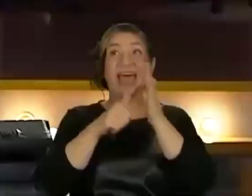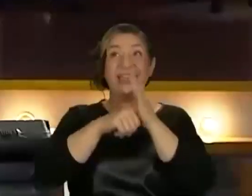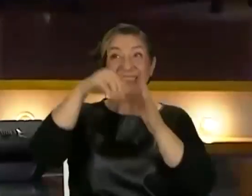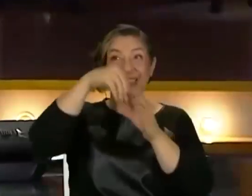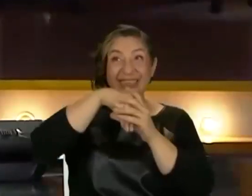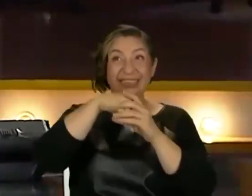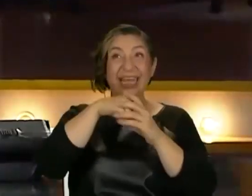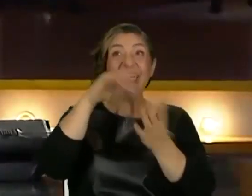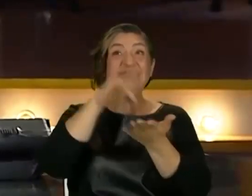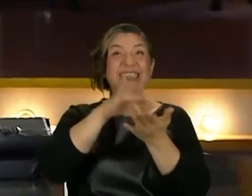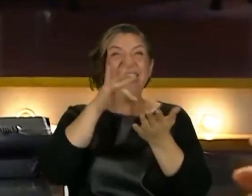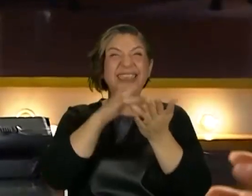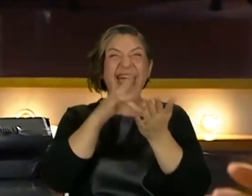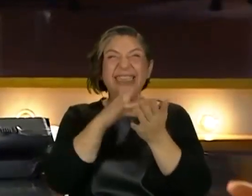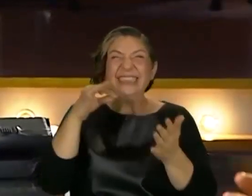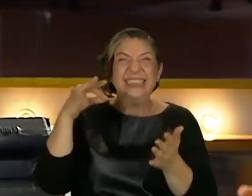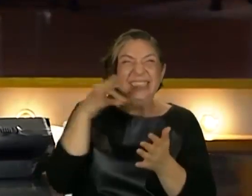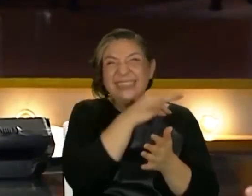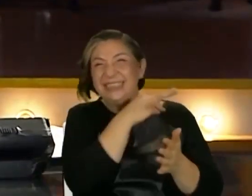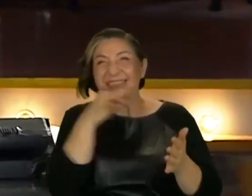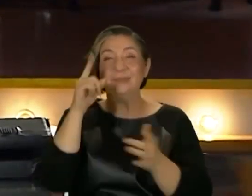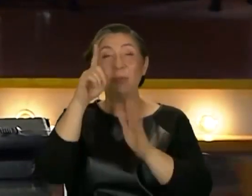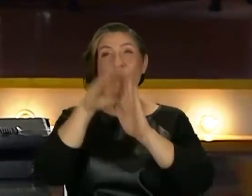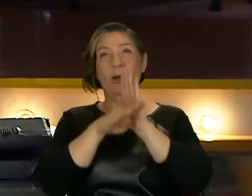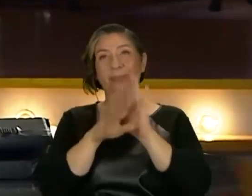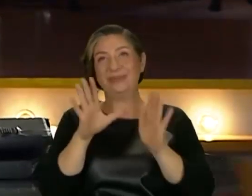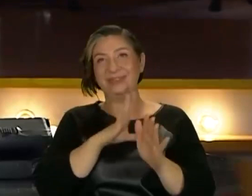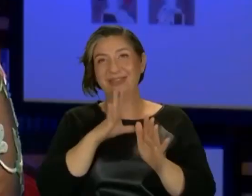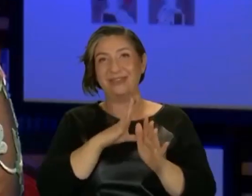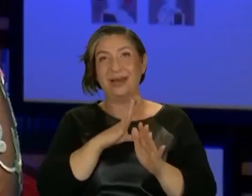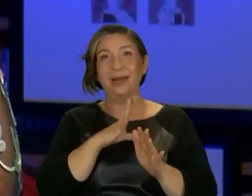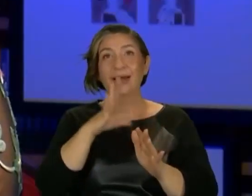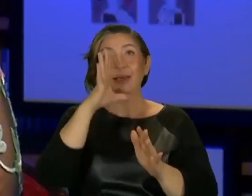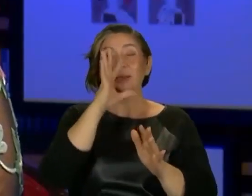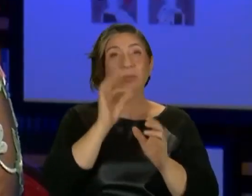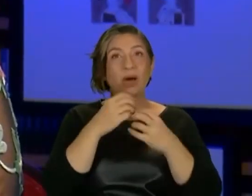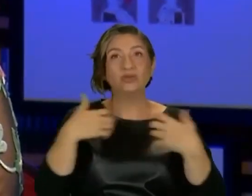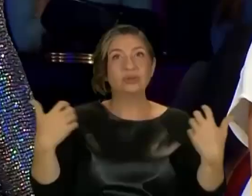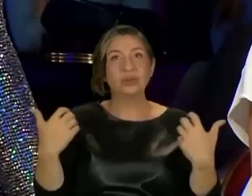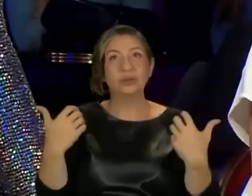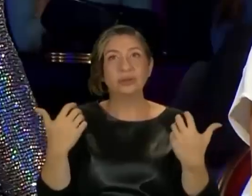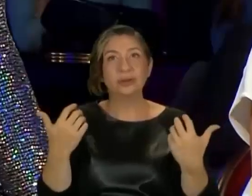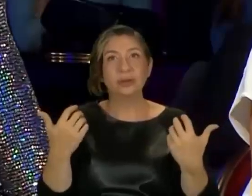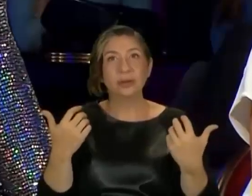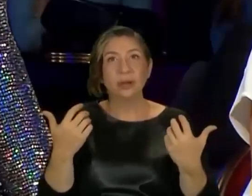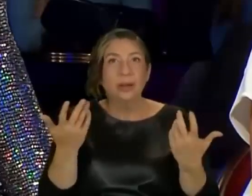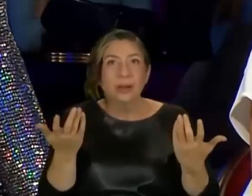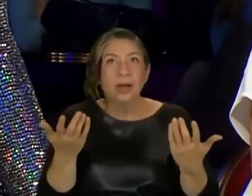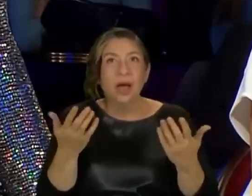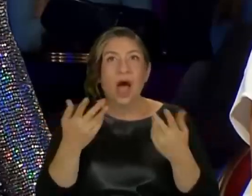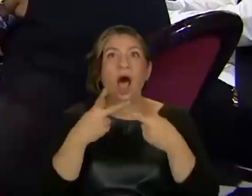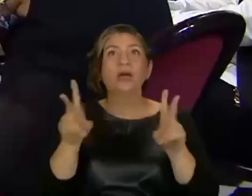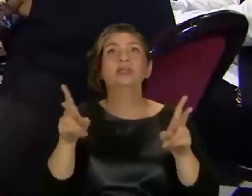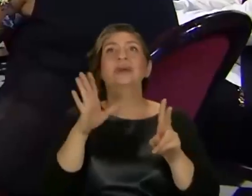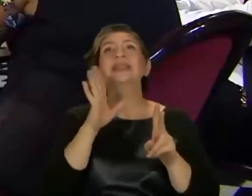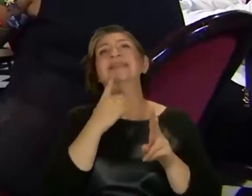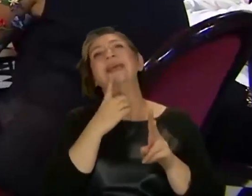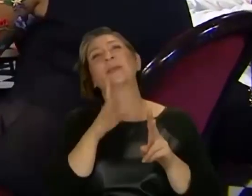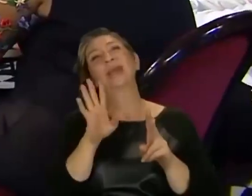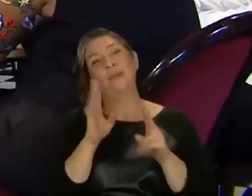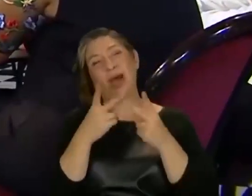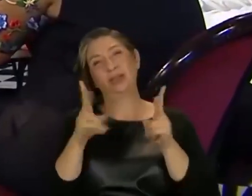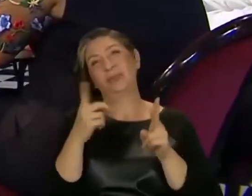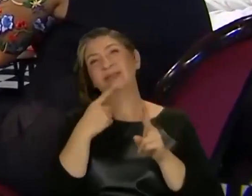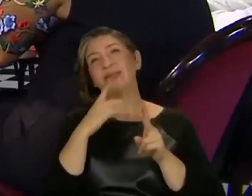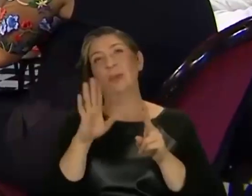tarihinde cezanın eşiğinden dönen bir programımız var kendisiyle beraber. Ha? Kim açtı? Açma diye demeyelim,